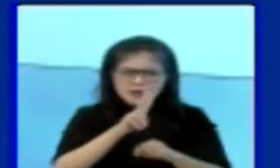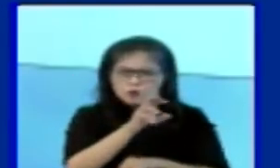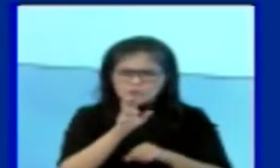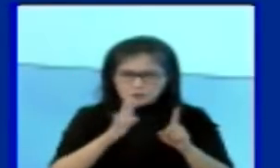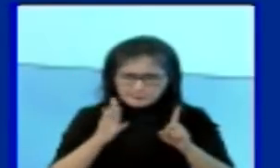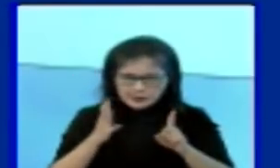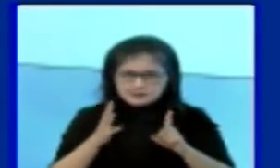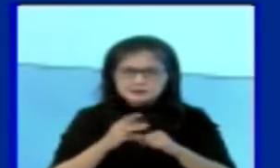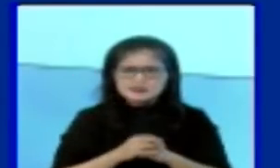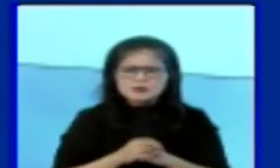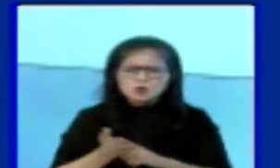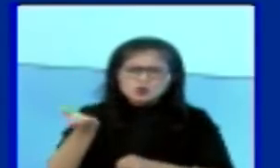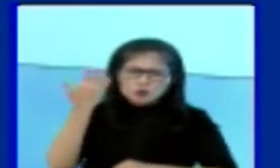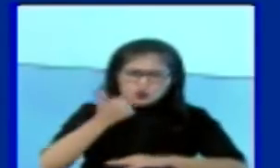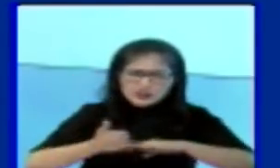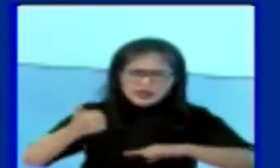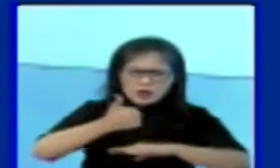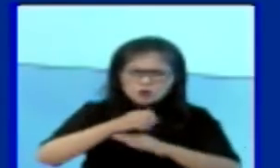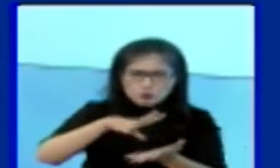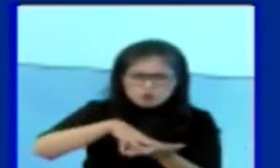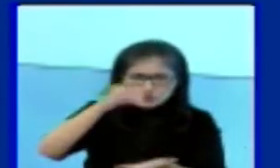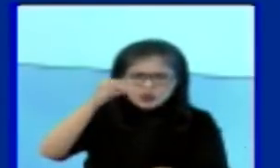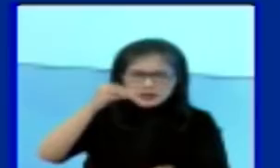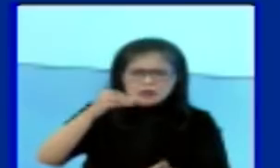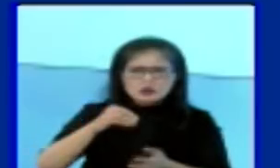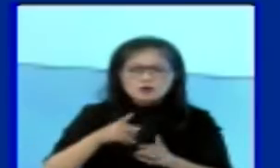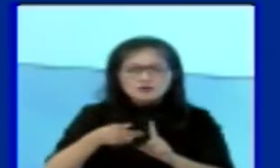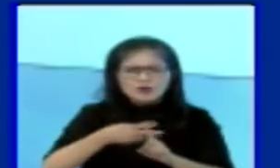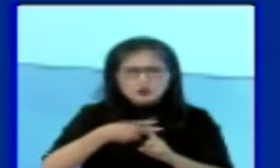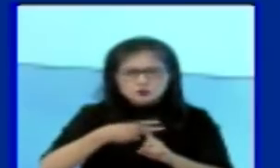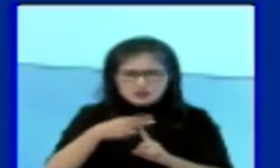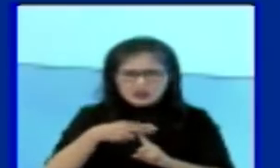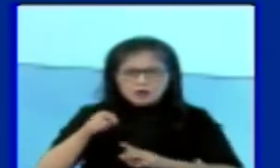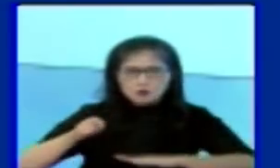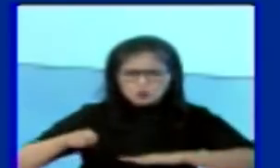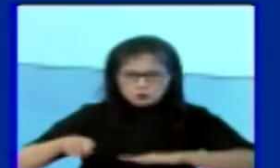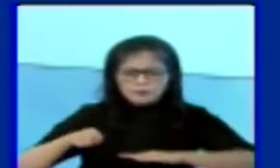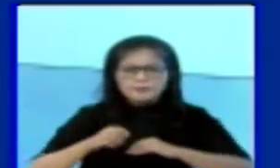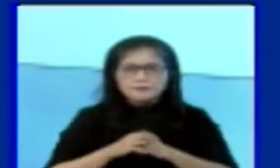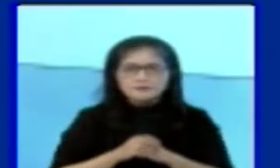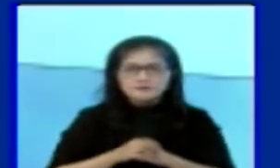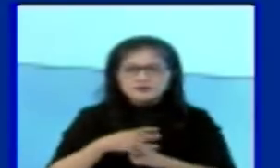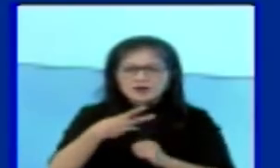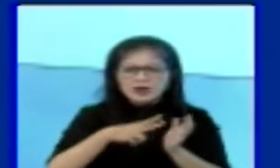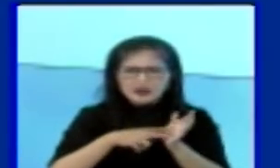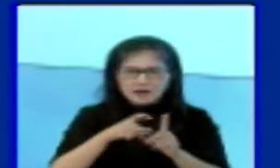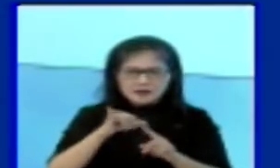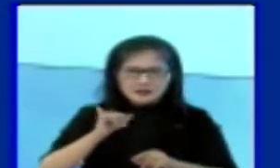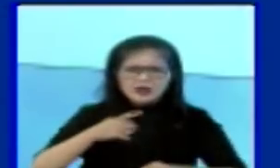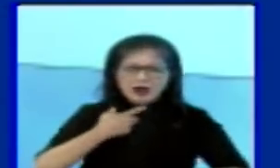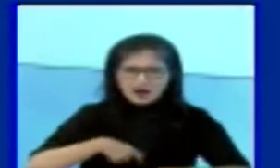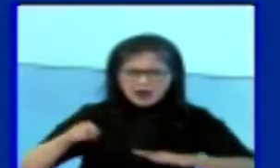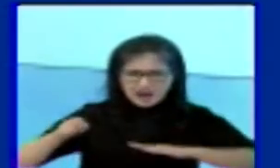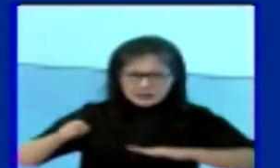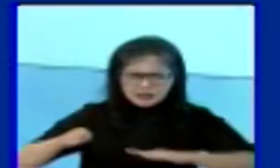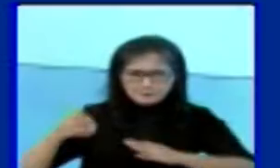yang pernah menjabat sebagai Direktur Pusat Studi Konstitusi Fakultas Hukum UNAN. Eni Nurbaningsih, Hakim Konstitusi, yang pernah